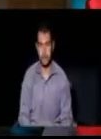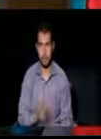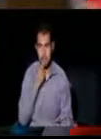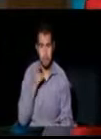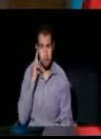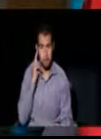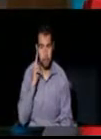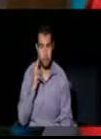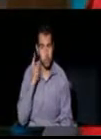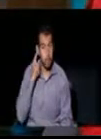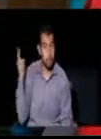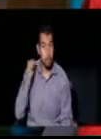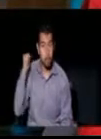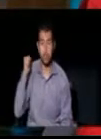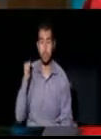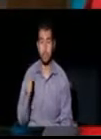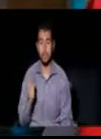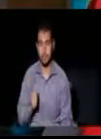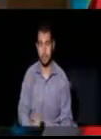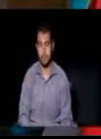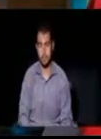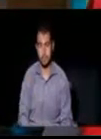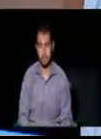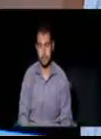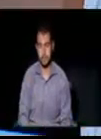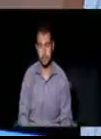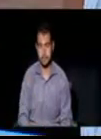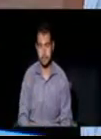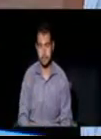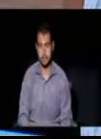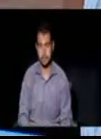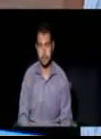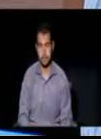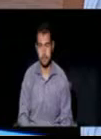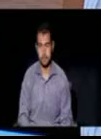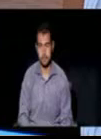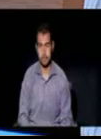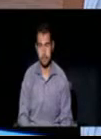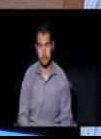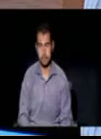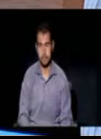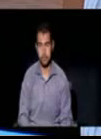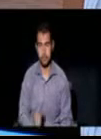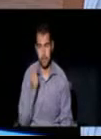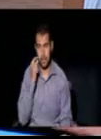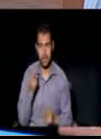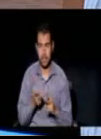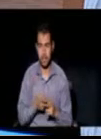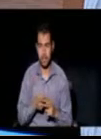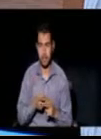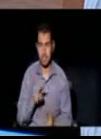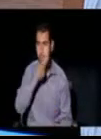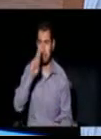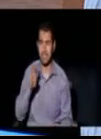يعني كوادر في الصم، مبدعين مبدعين طبعا. امال ايه اللي ناقص يا قمر؟ يعني دول مثلا ممكن تقول الناس تقول لك ما هو دول قدروا اهو،